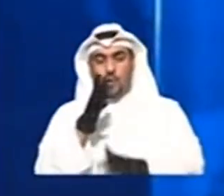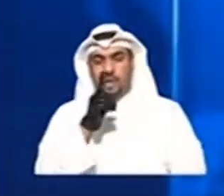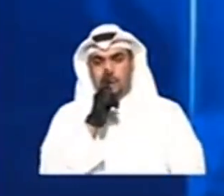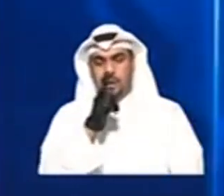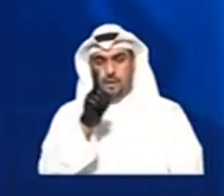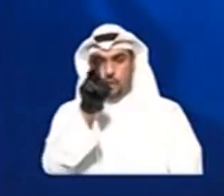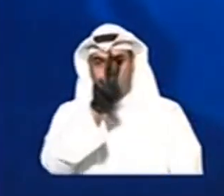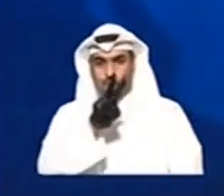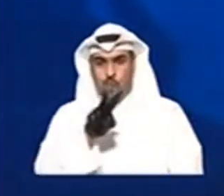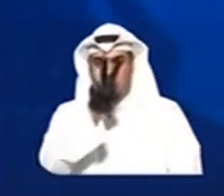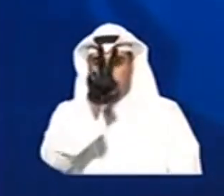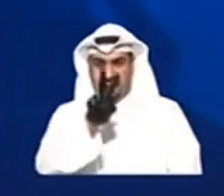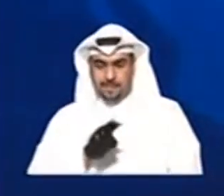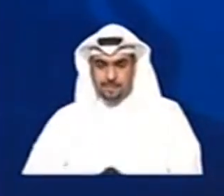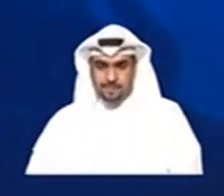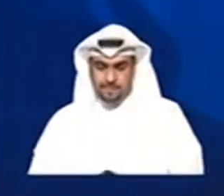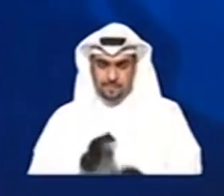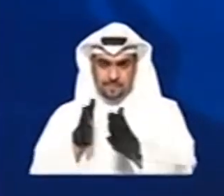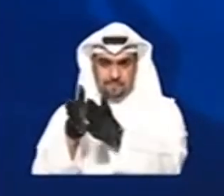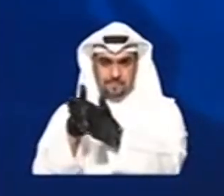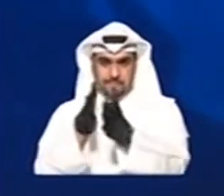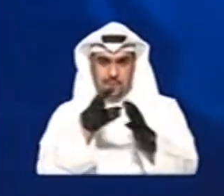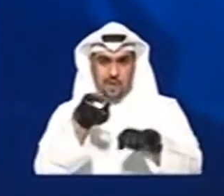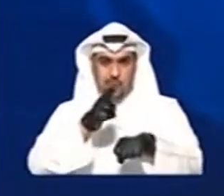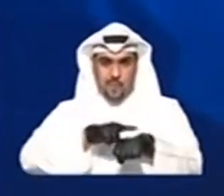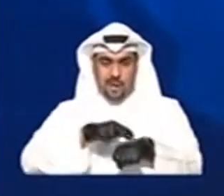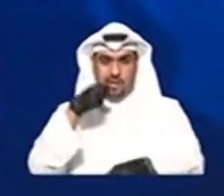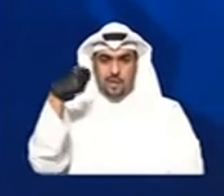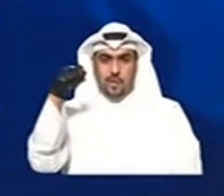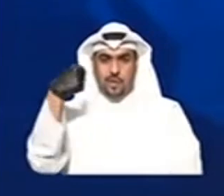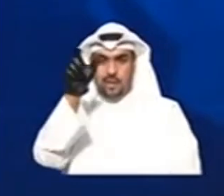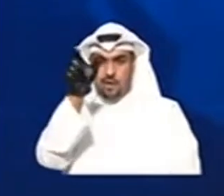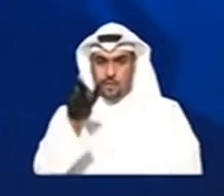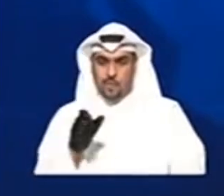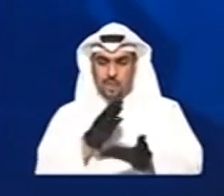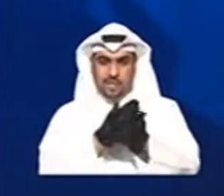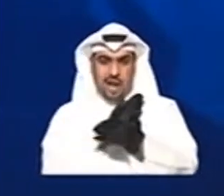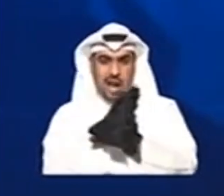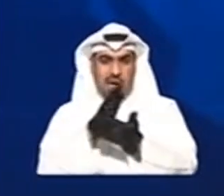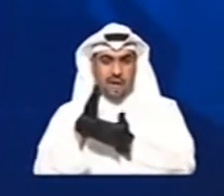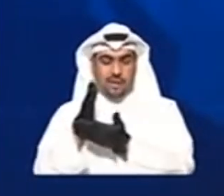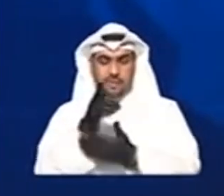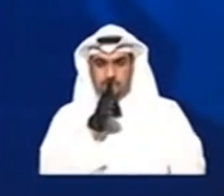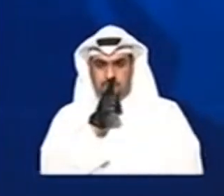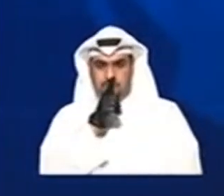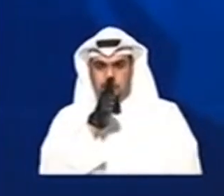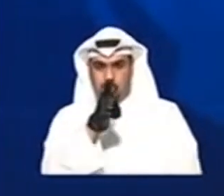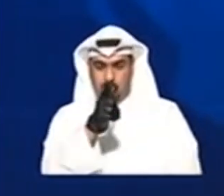والحد من تبعاته. وجدد ممثل سمو أمير البلاد وزير الخارجية التأكيد على